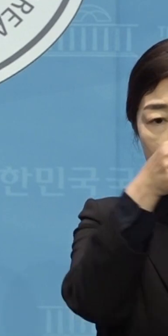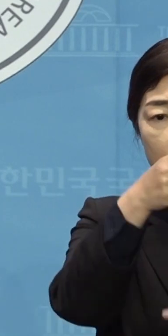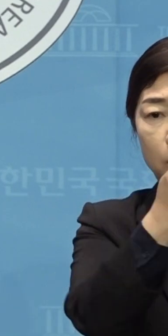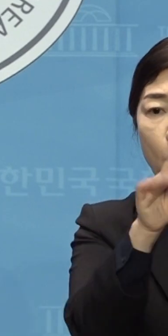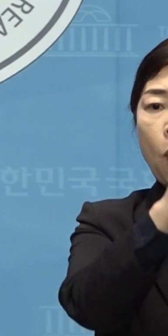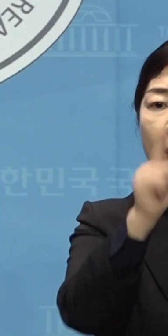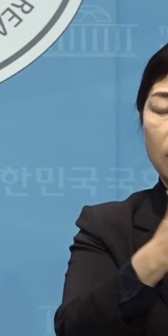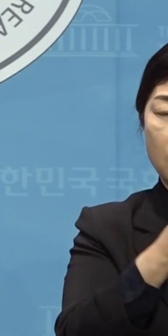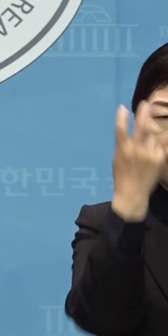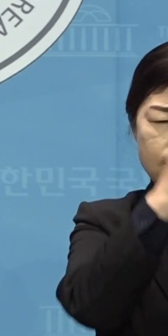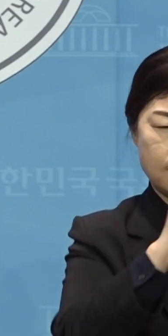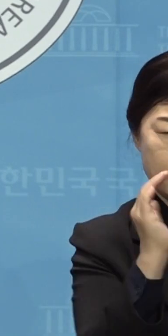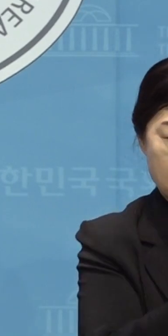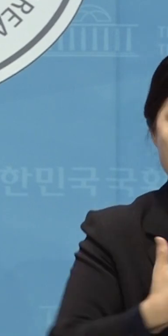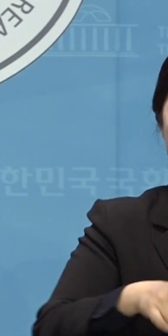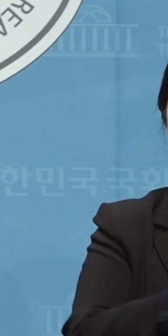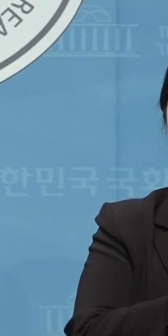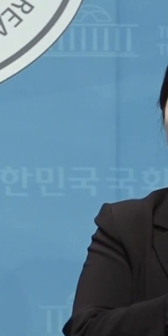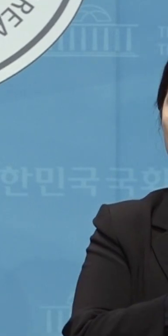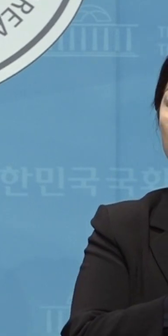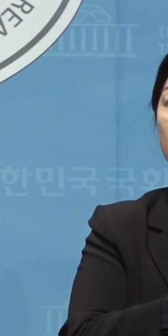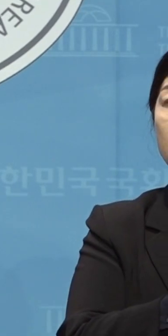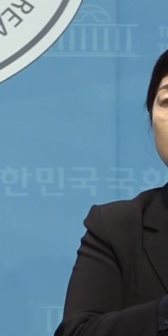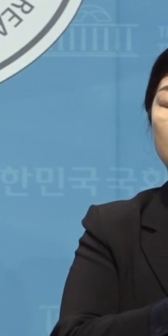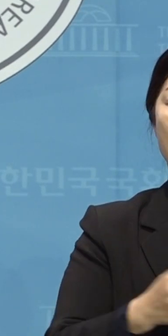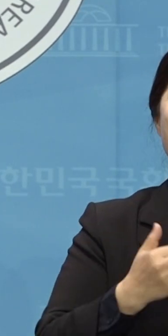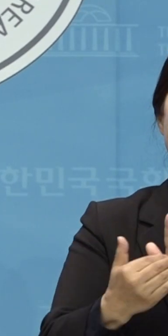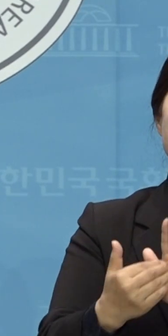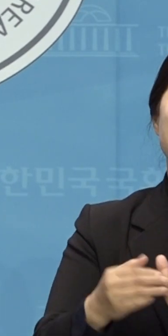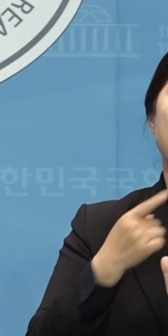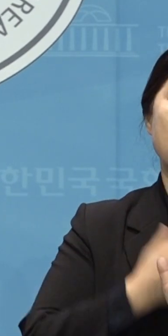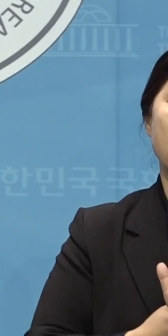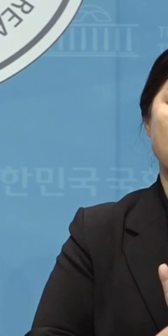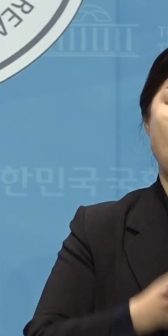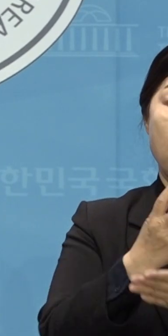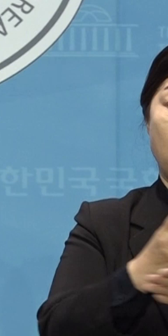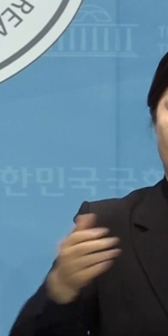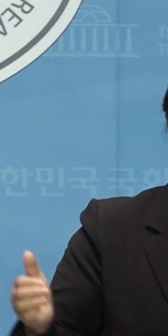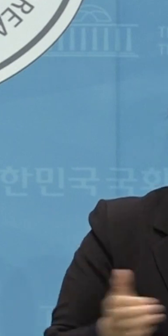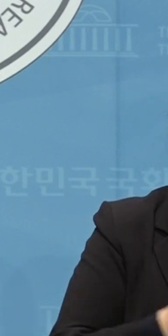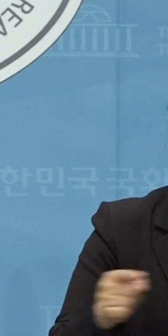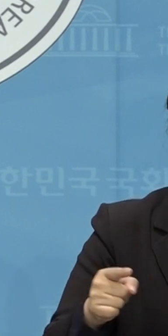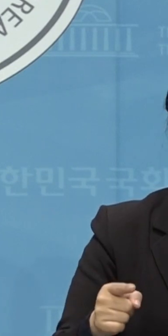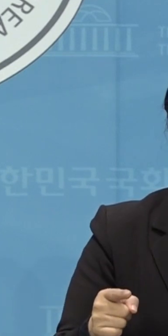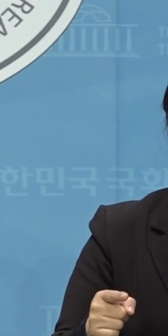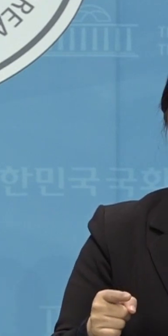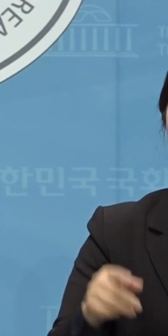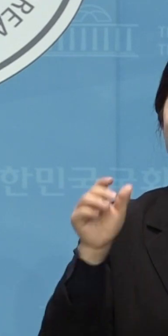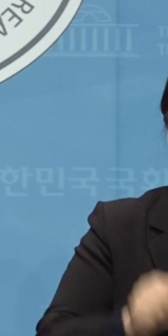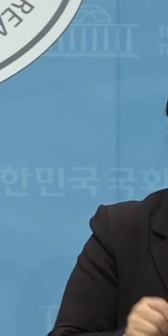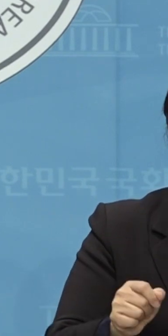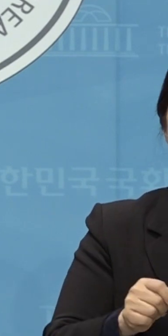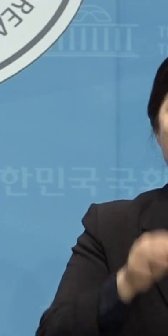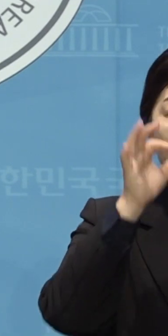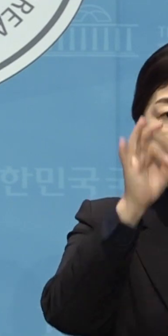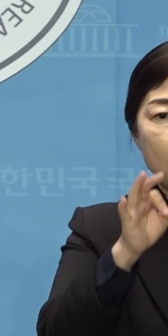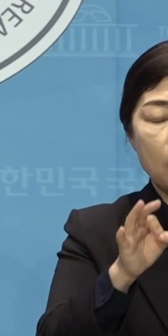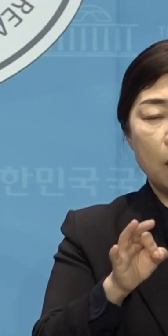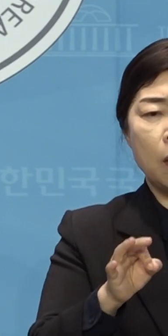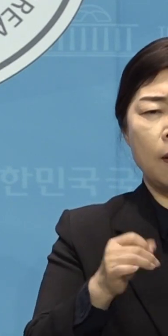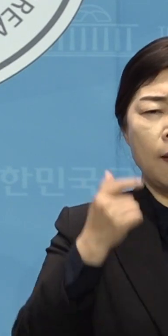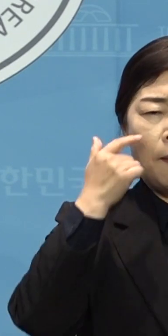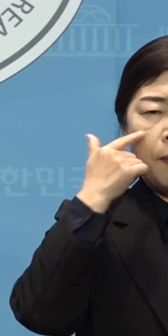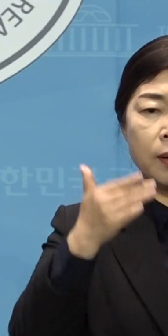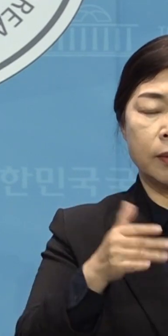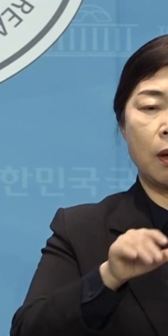이동관을 지키기 위해서 그동안 거부하겠다는 법조차도 거부하지 않는 모습을 보여줌으로써 방송